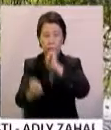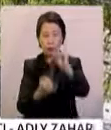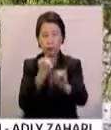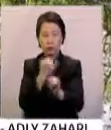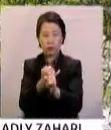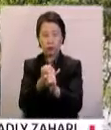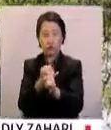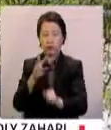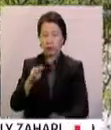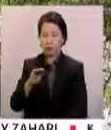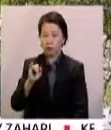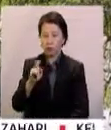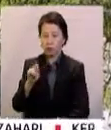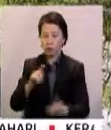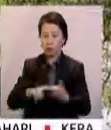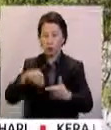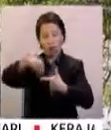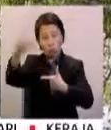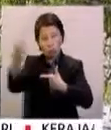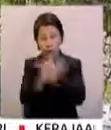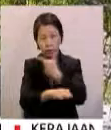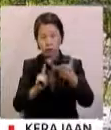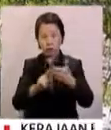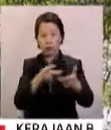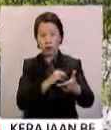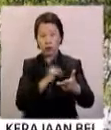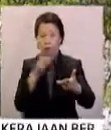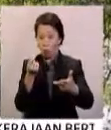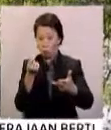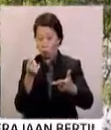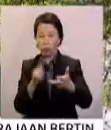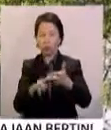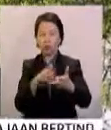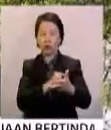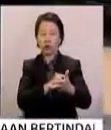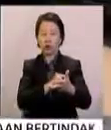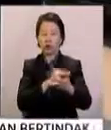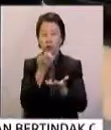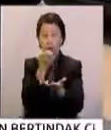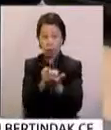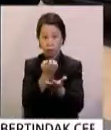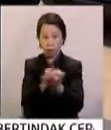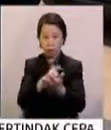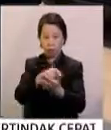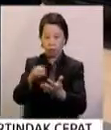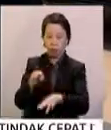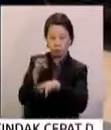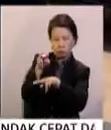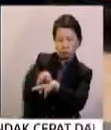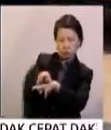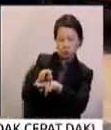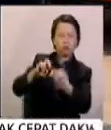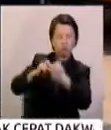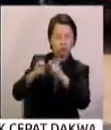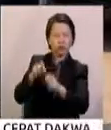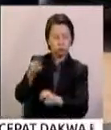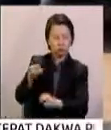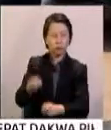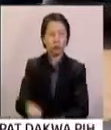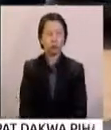industri Kementerian Luar negara kementerian kewangan dan kementerian hal ehwal ekonomi memantau konflik